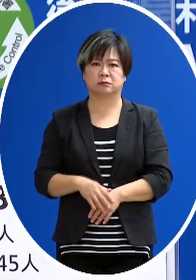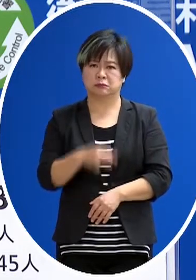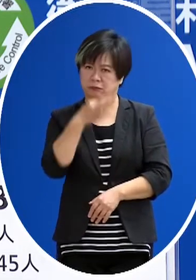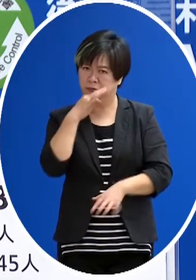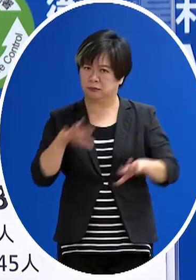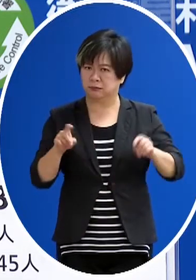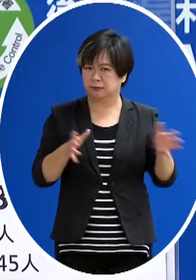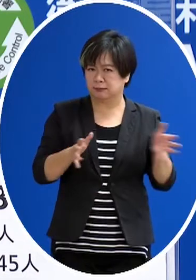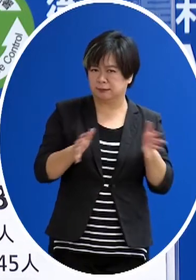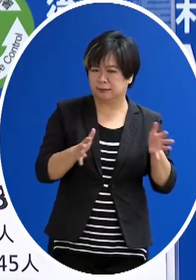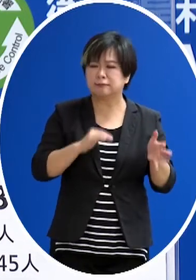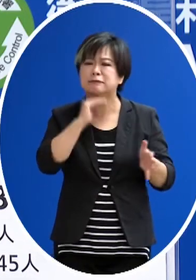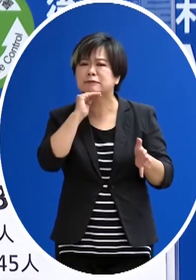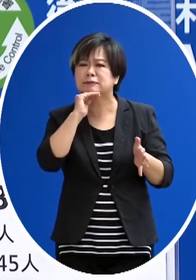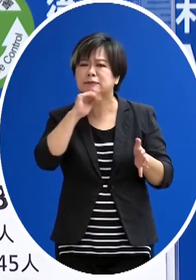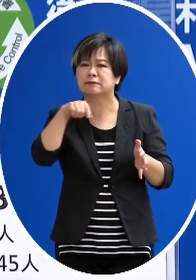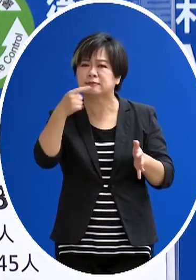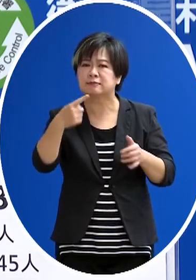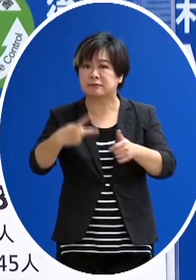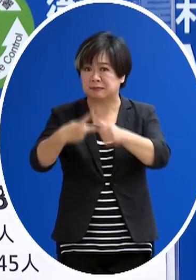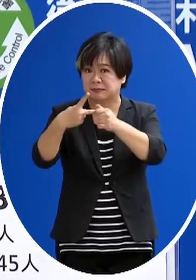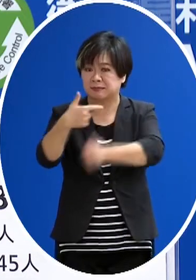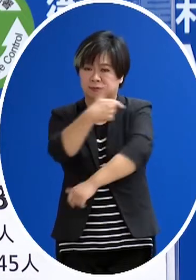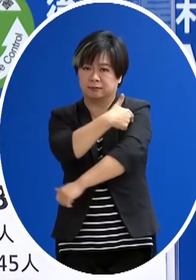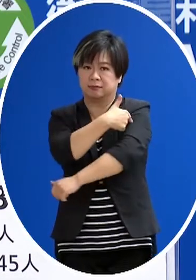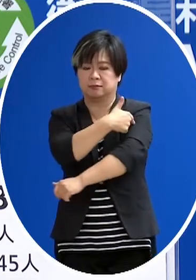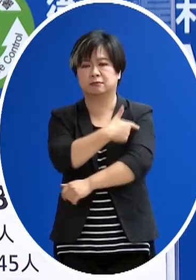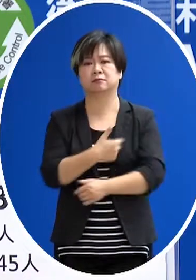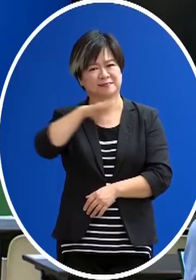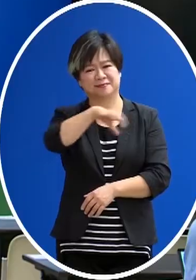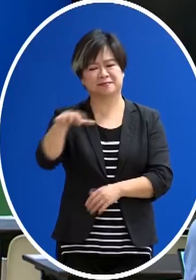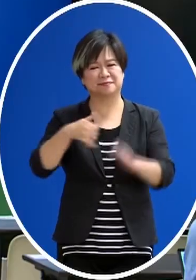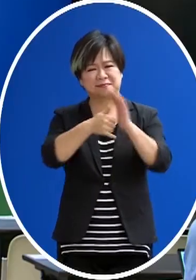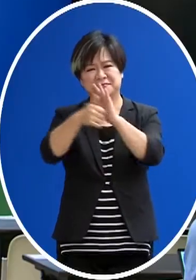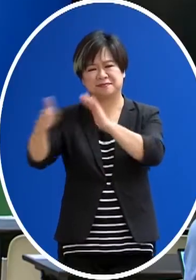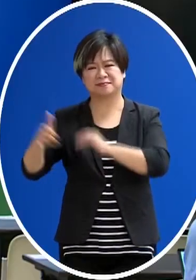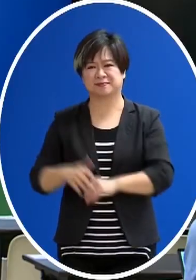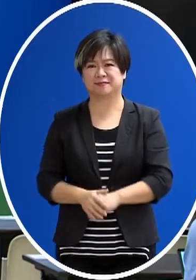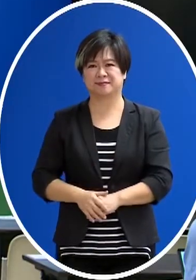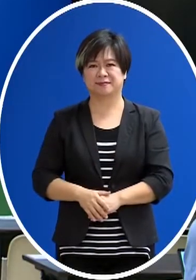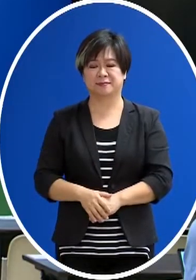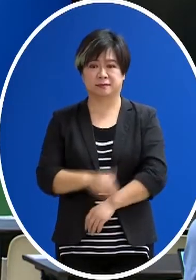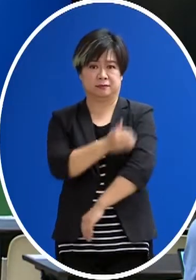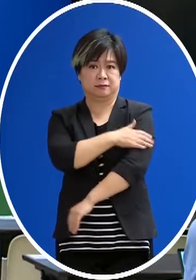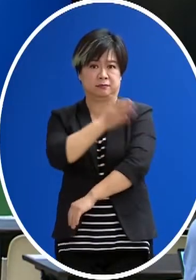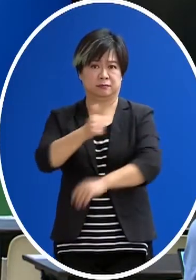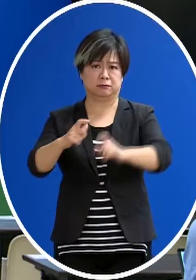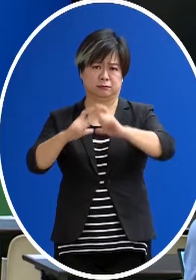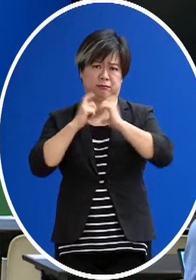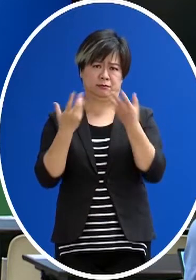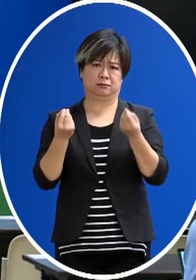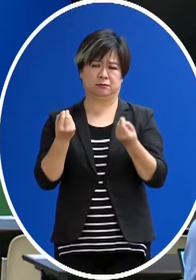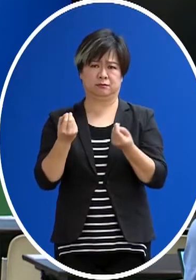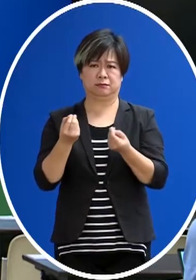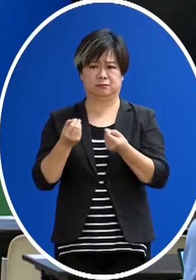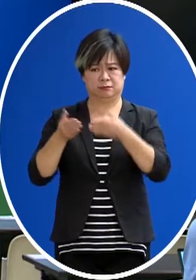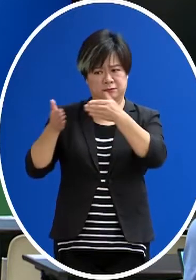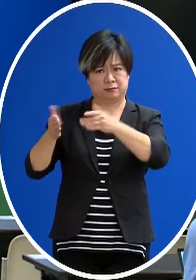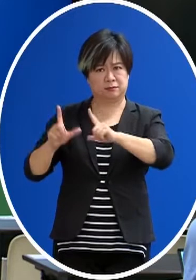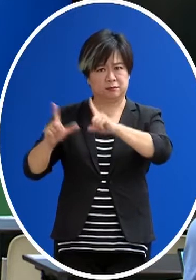些怀疑，想要第二次打，那这个优先的顺序都保留着。 是，部长刚刚没有回答到，就是说我们跟东洋他